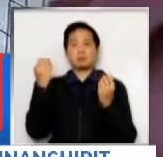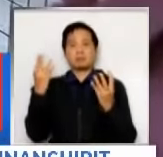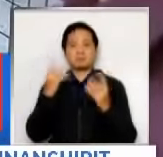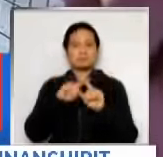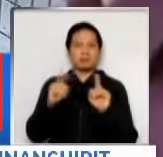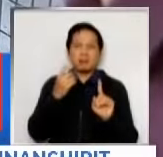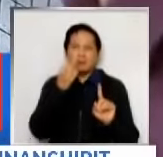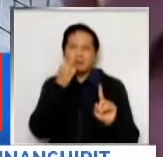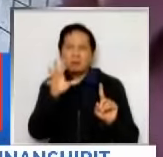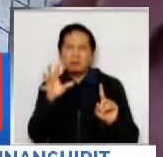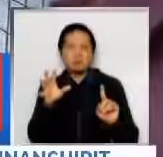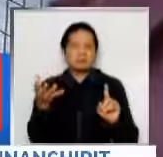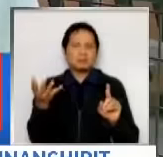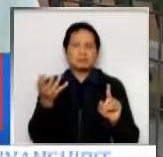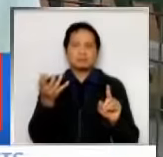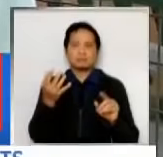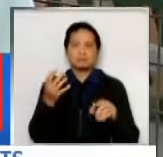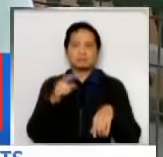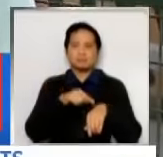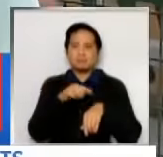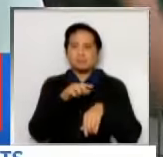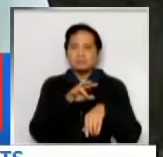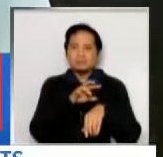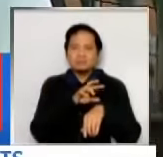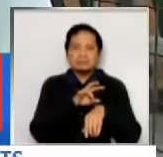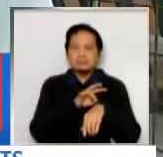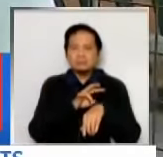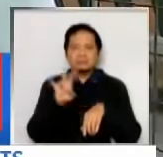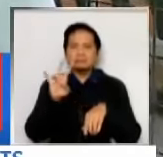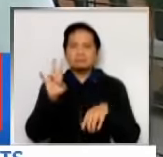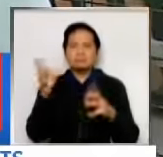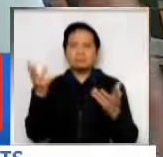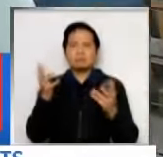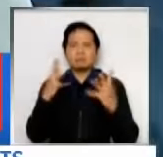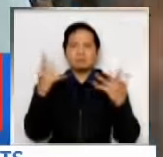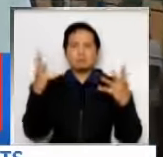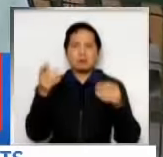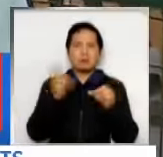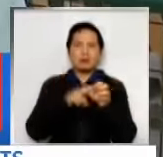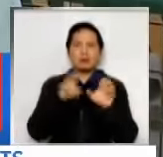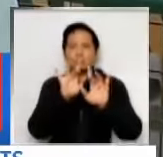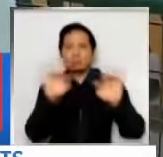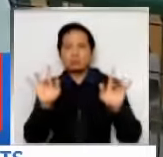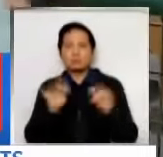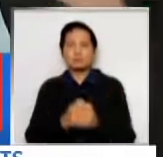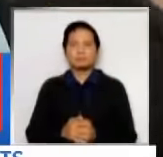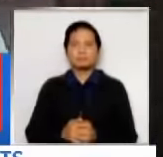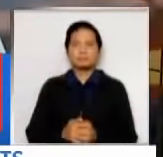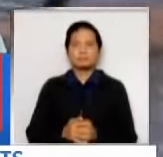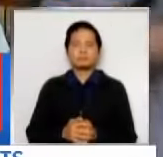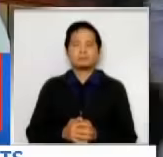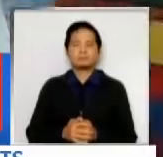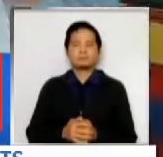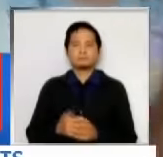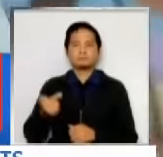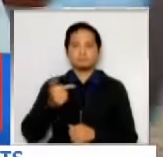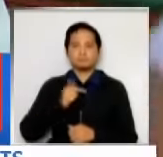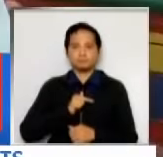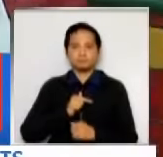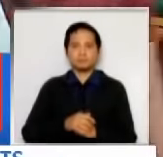City, wala nang masakyan. Kasi libre yung sakay kahapon sa carousel. Kaya lang pag-uwi, mahirap sumakay